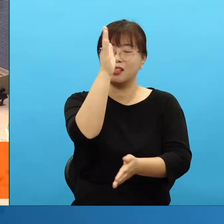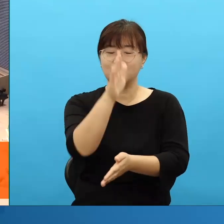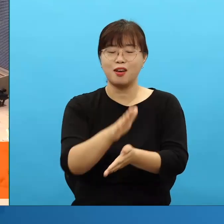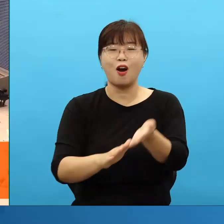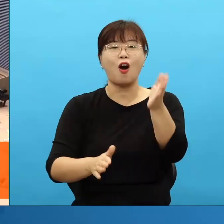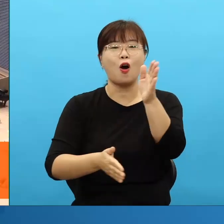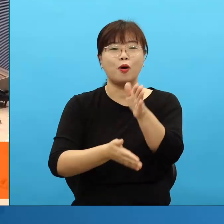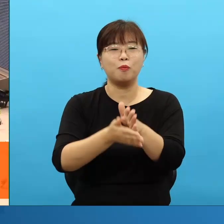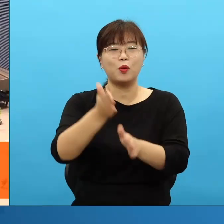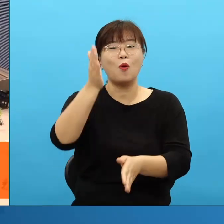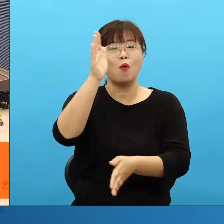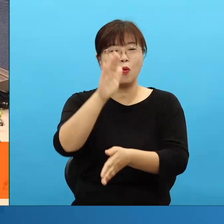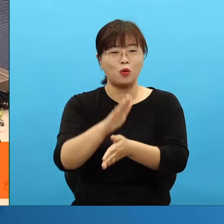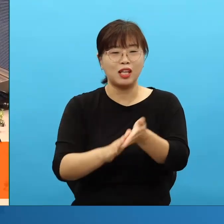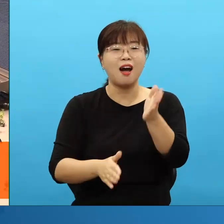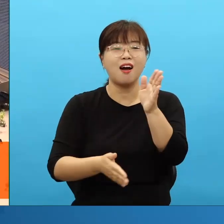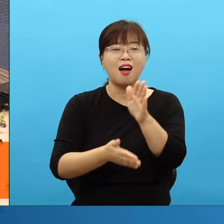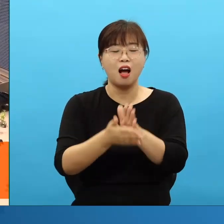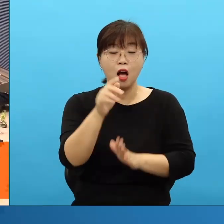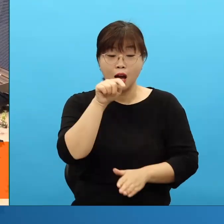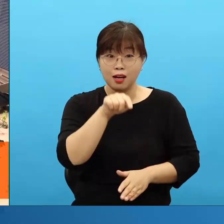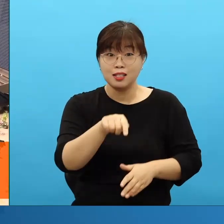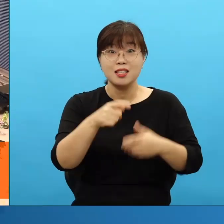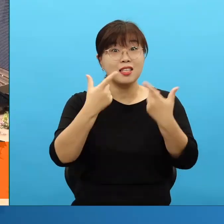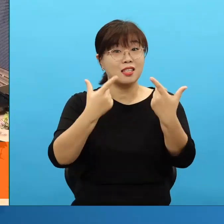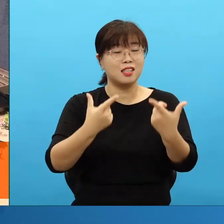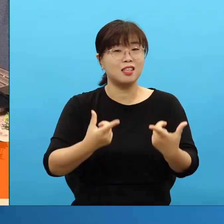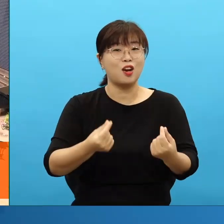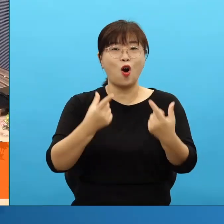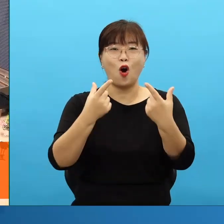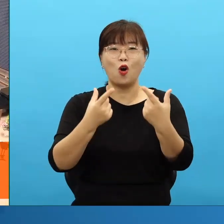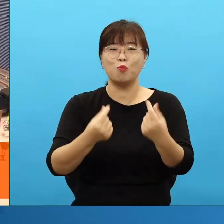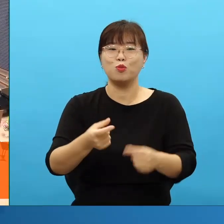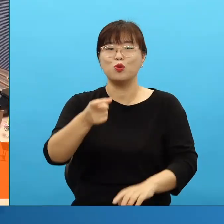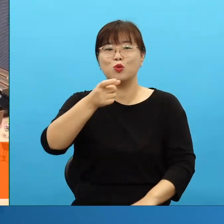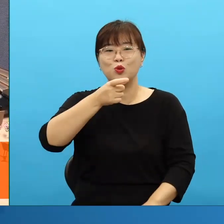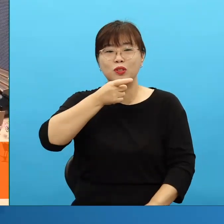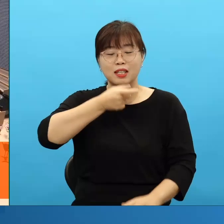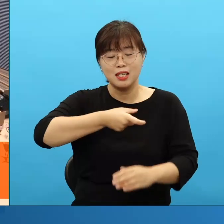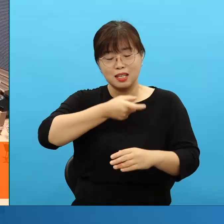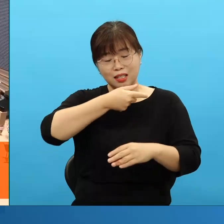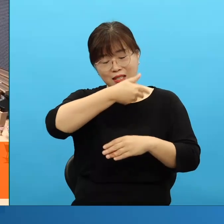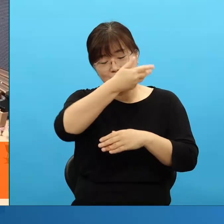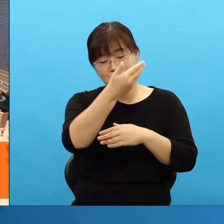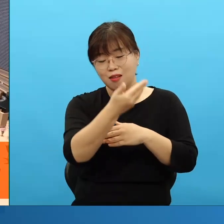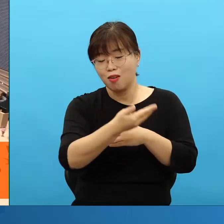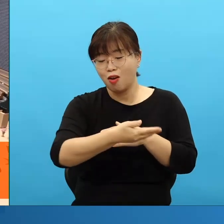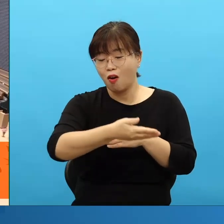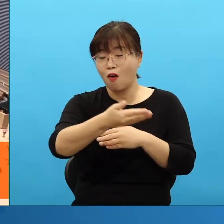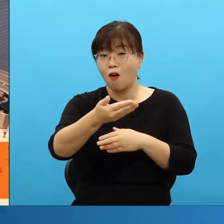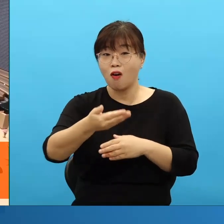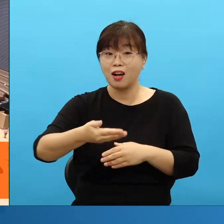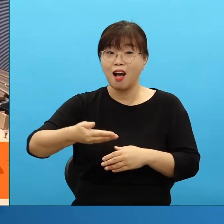부족함이 없도다 이 원물이